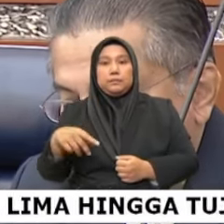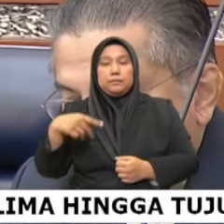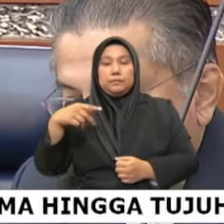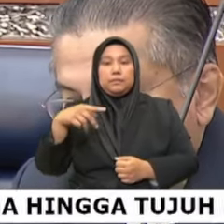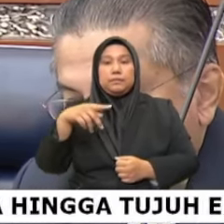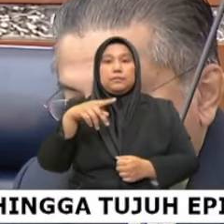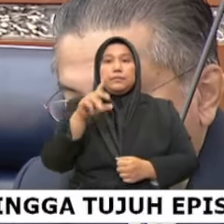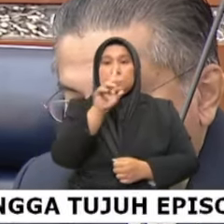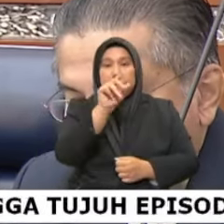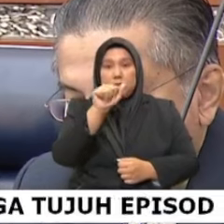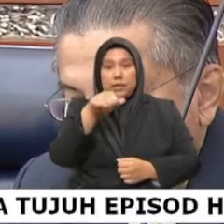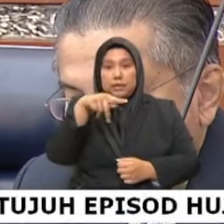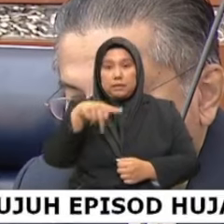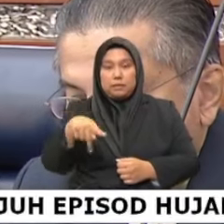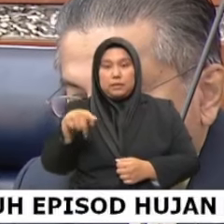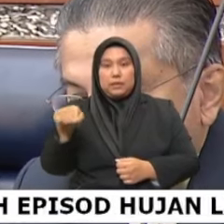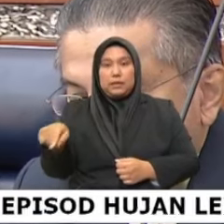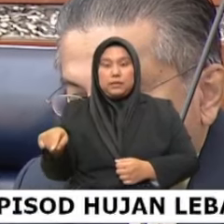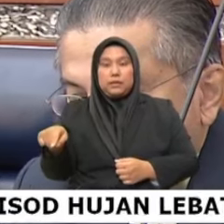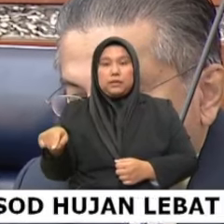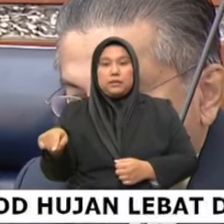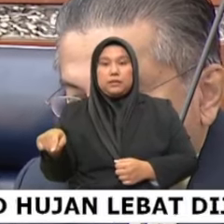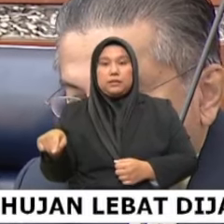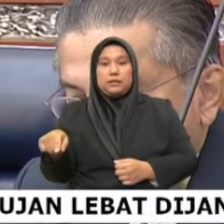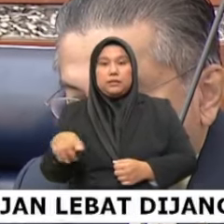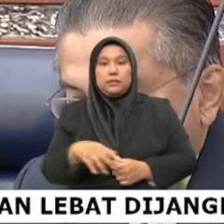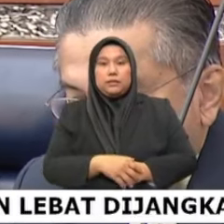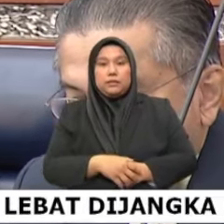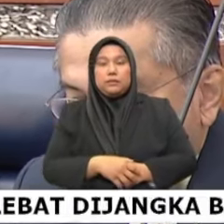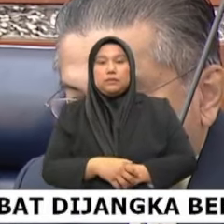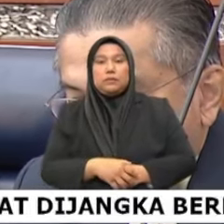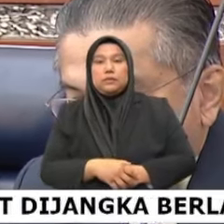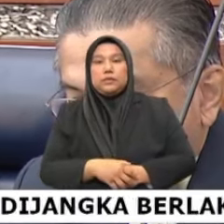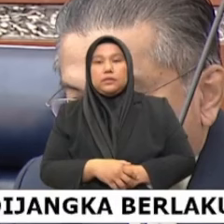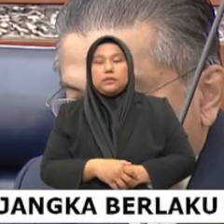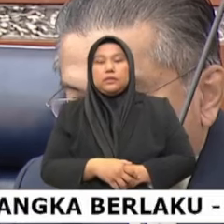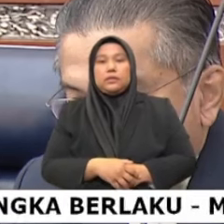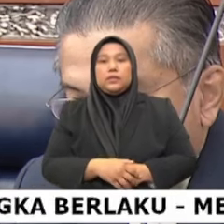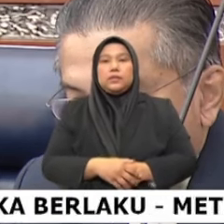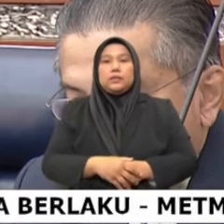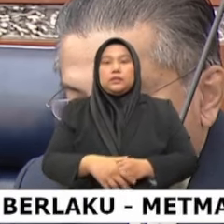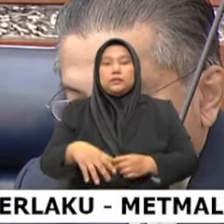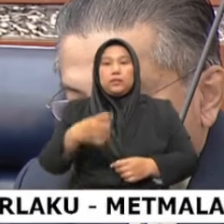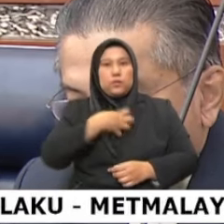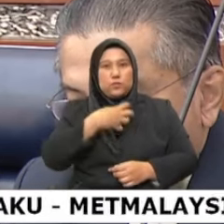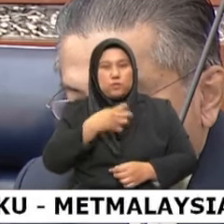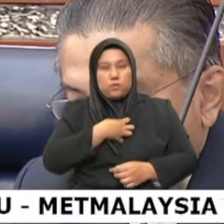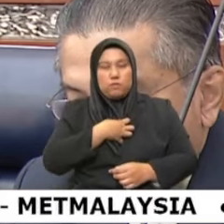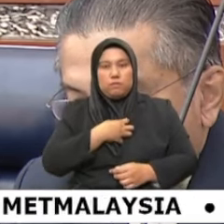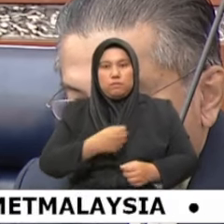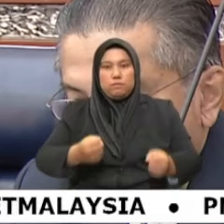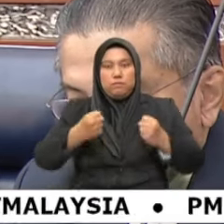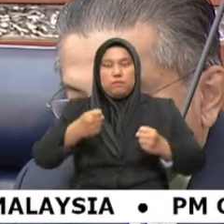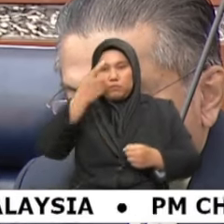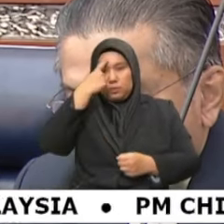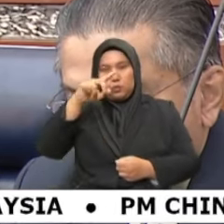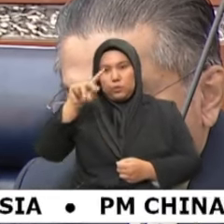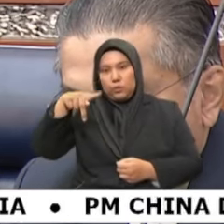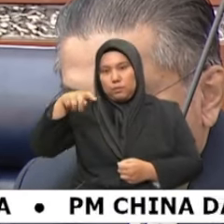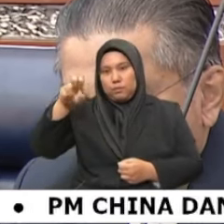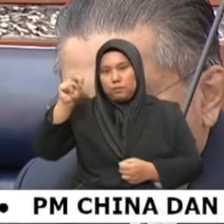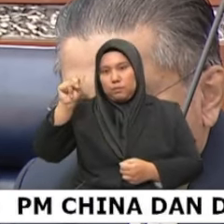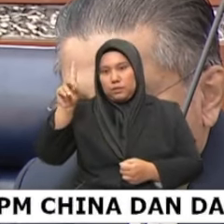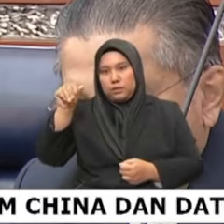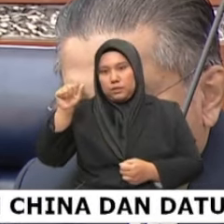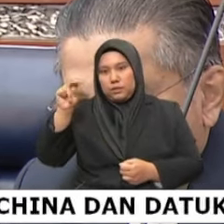rakamkan kritikan sekeras-kerasnya terhadap Pendang. Dan bagi kami, kita